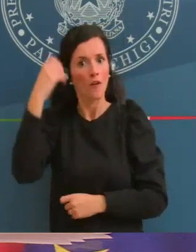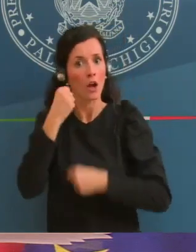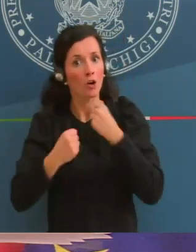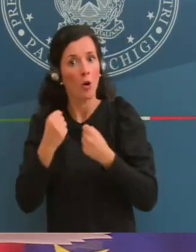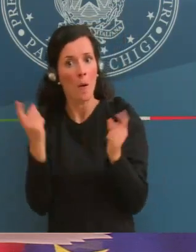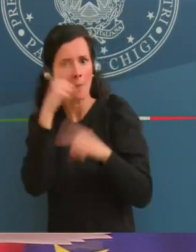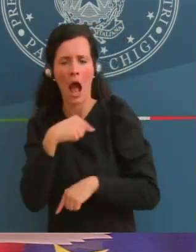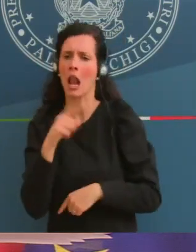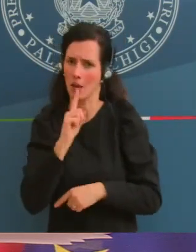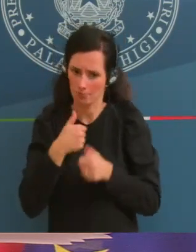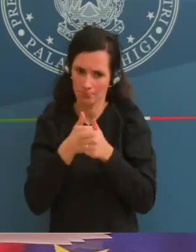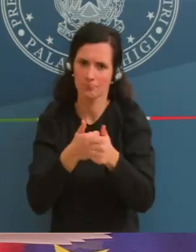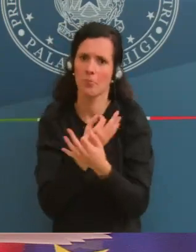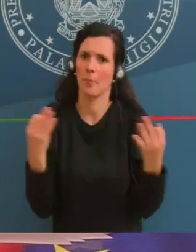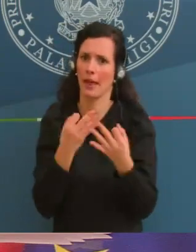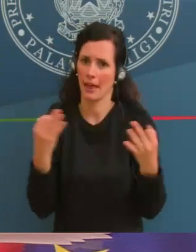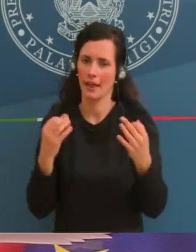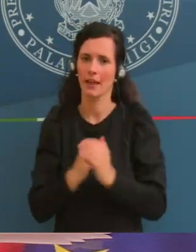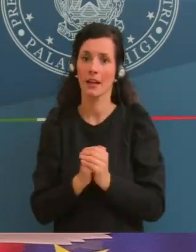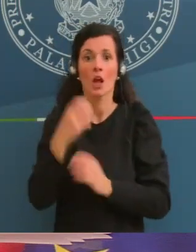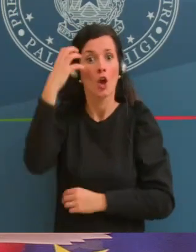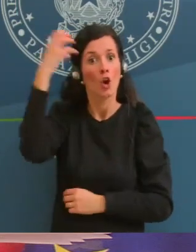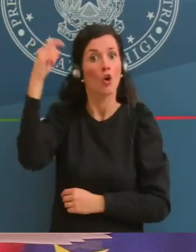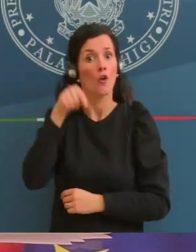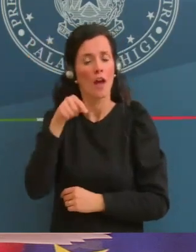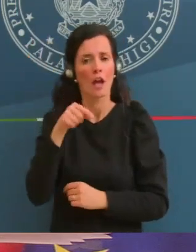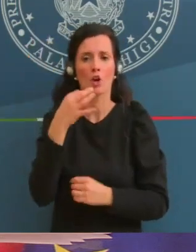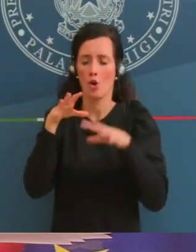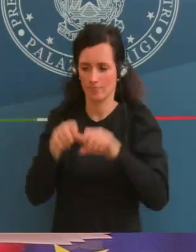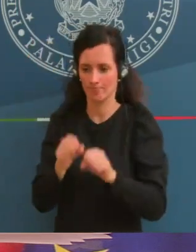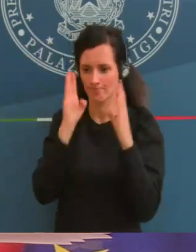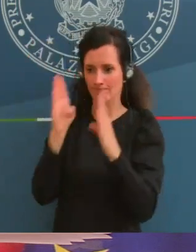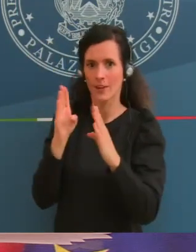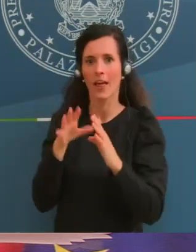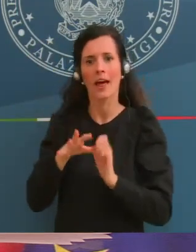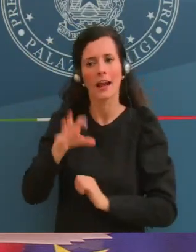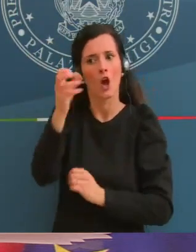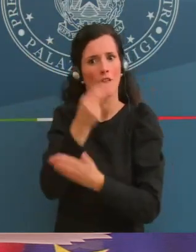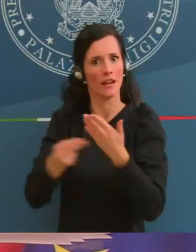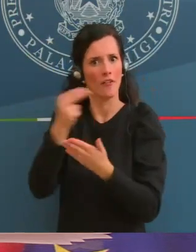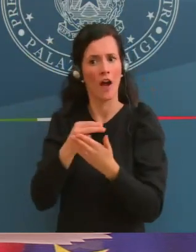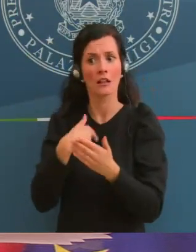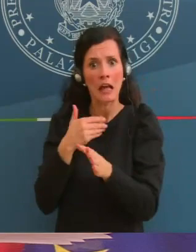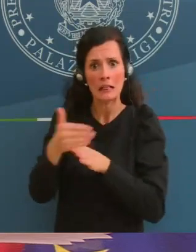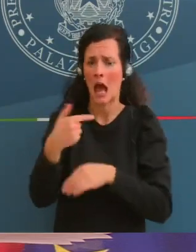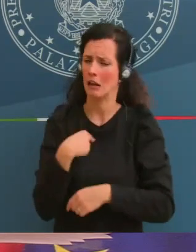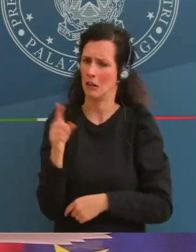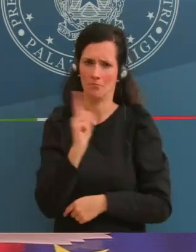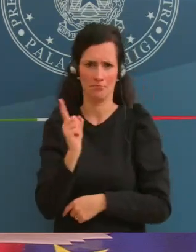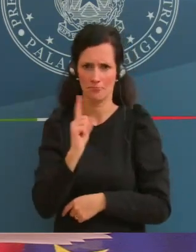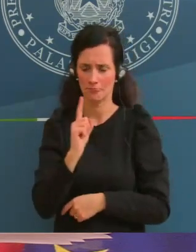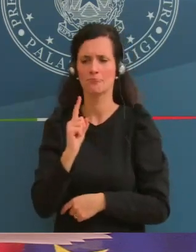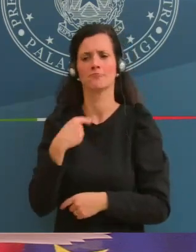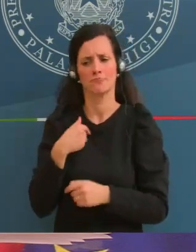ma anzi stiamo entrando nel vivo della addirittura finale è un governo quindi che sta lavorando con piena visione anche strategica se